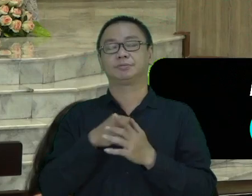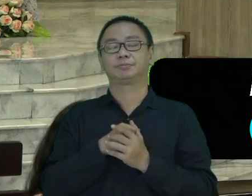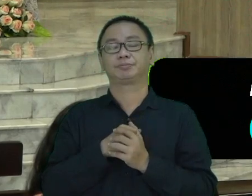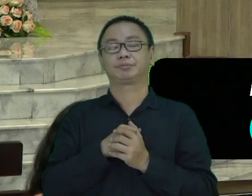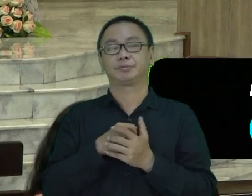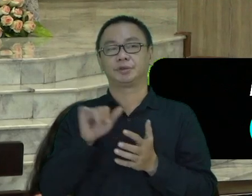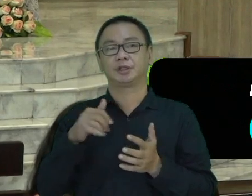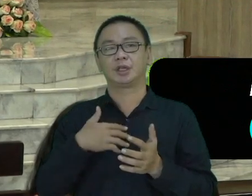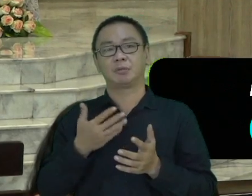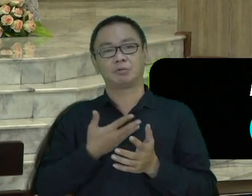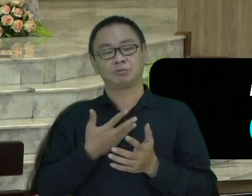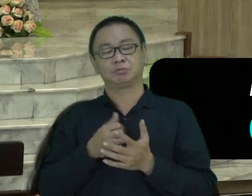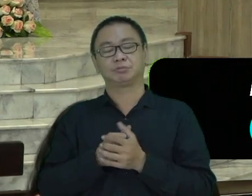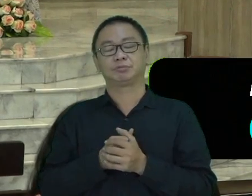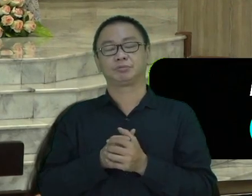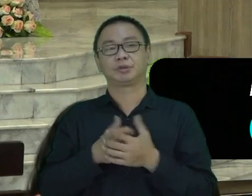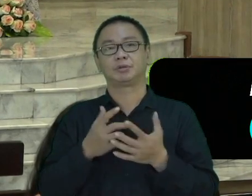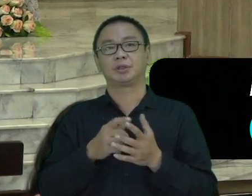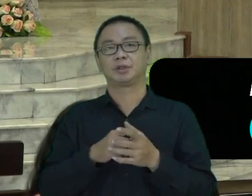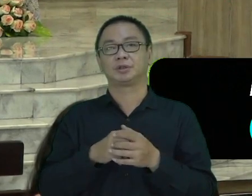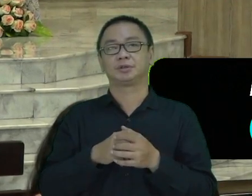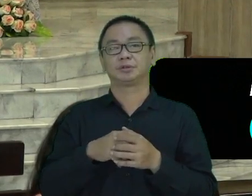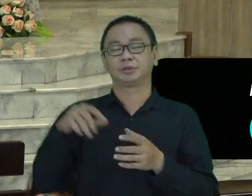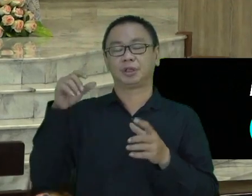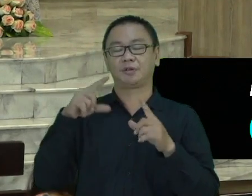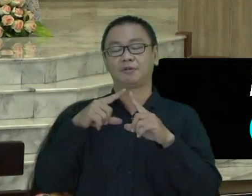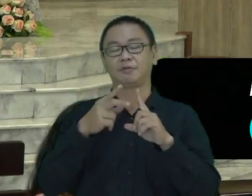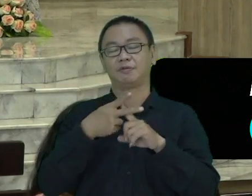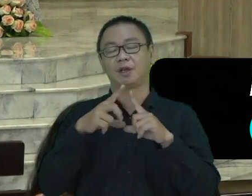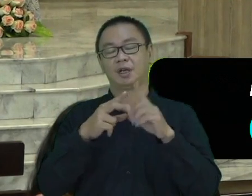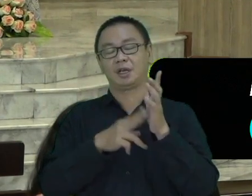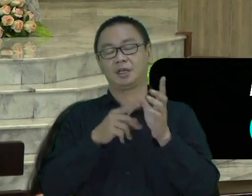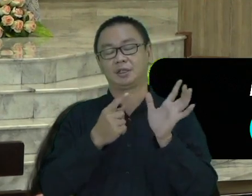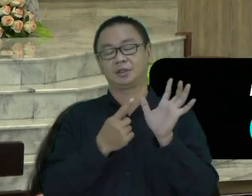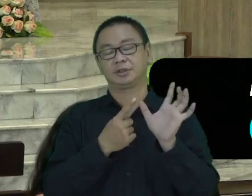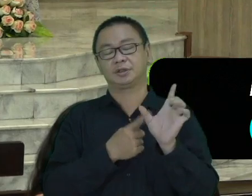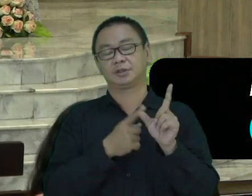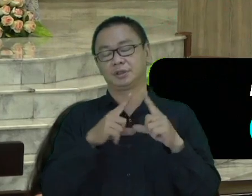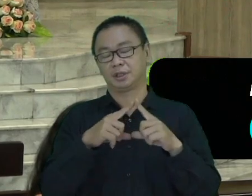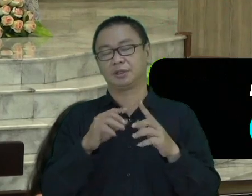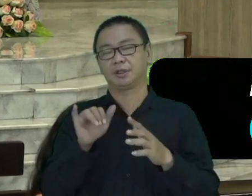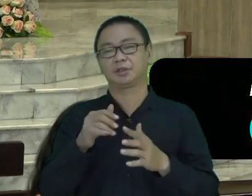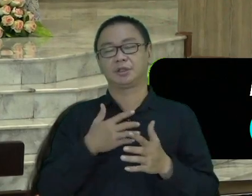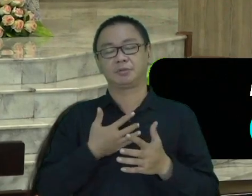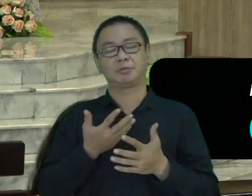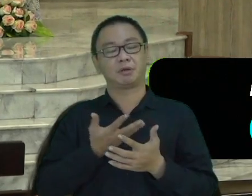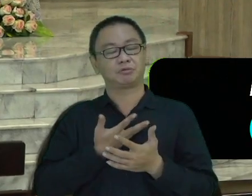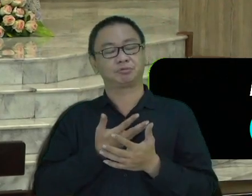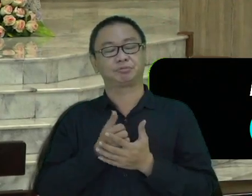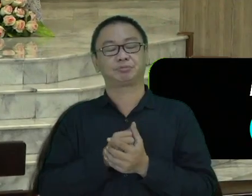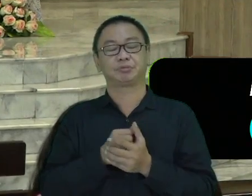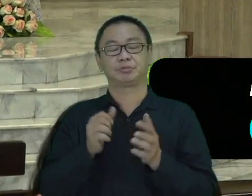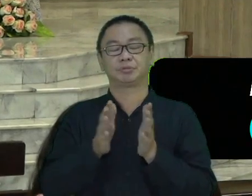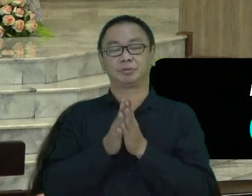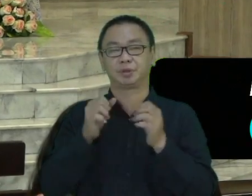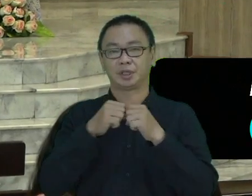berjanji. Bagaimanakah jawab Sefanya Hendri Cahyo Afrilianto? Ya, saya ingin dan berjanji. Dan bagaimanakah jawab